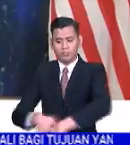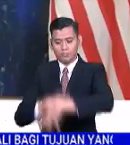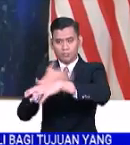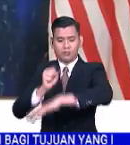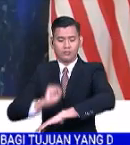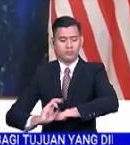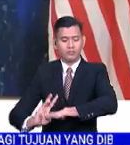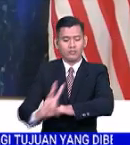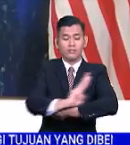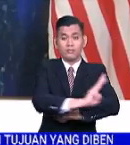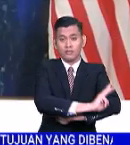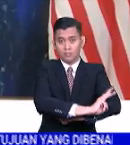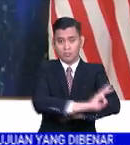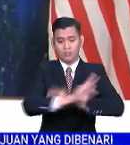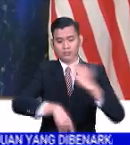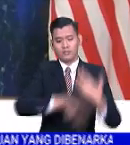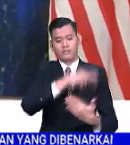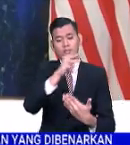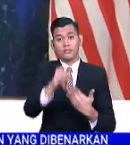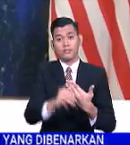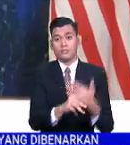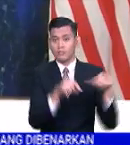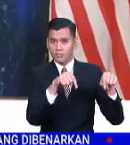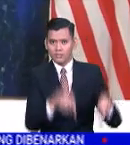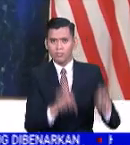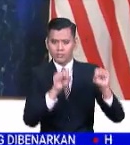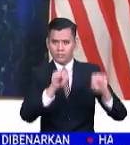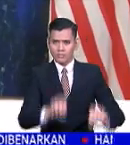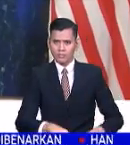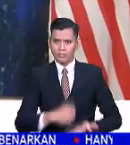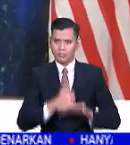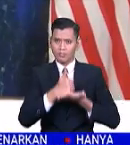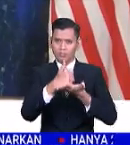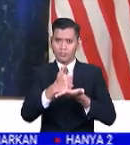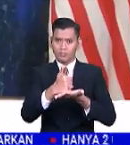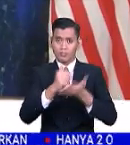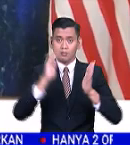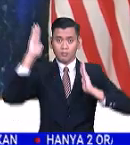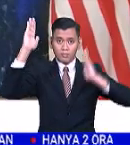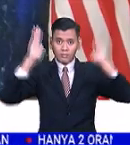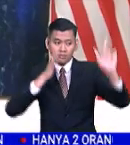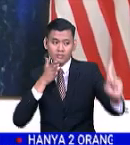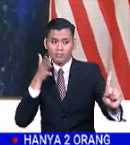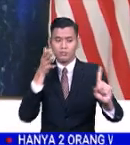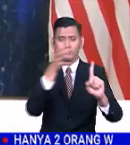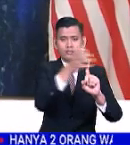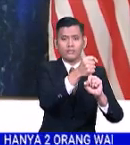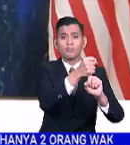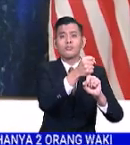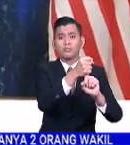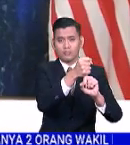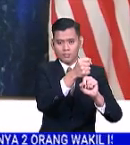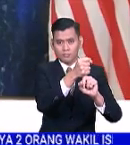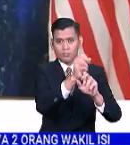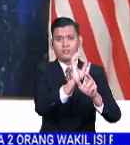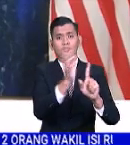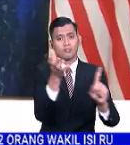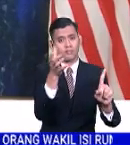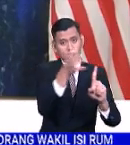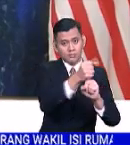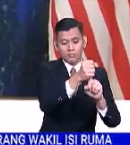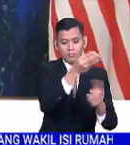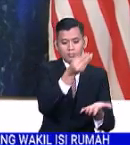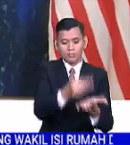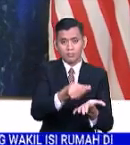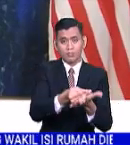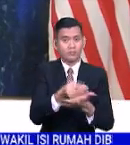Program Smart SBB ini akan membantu negara kita untuk mencapai sasaran tahap sara diri SSL